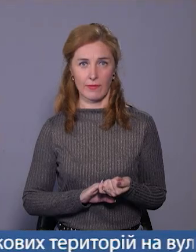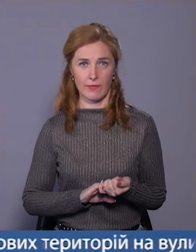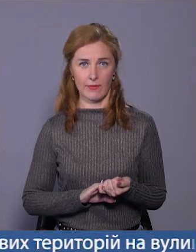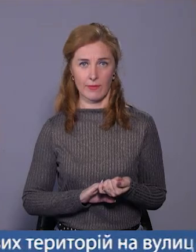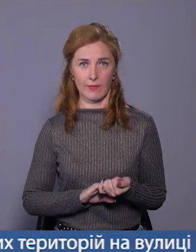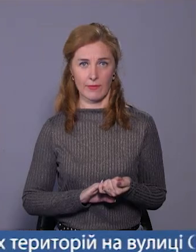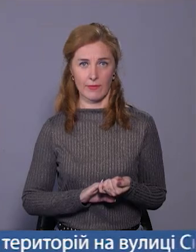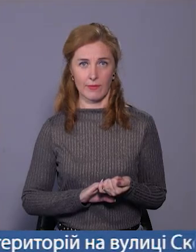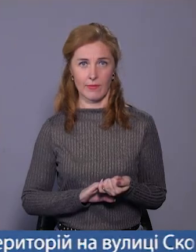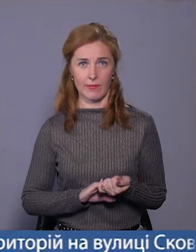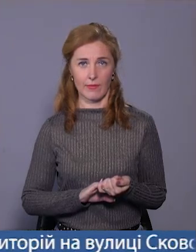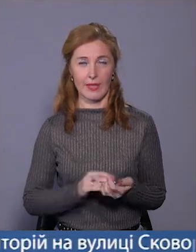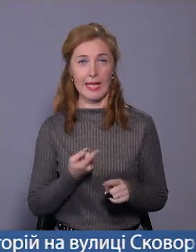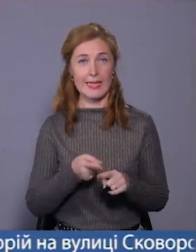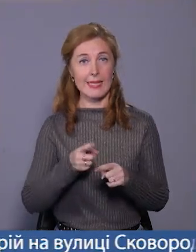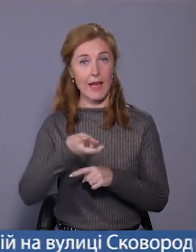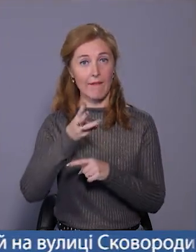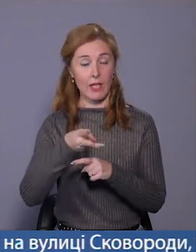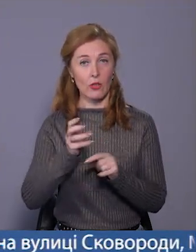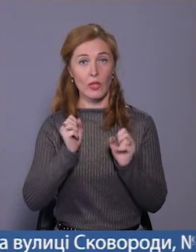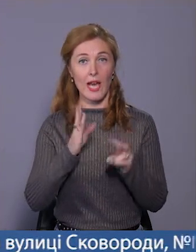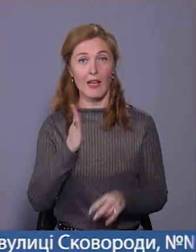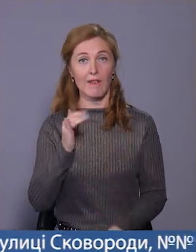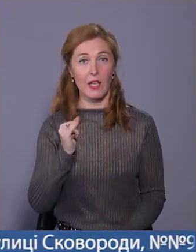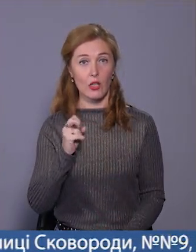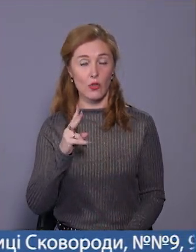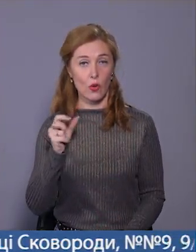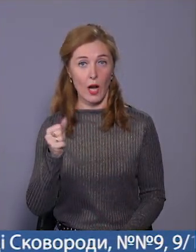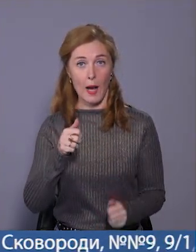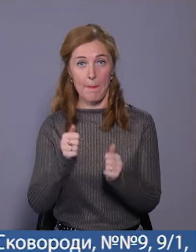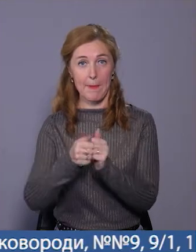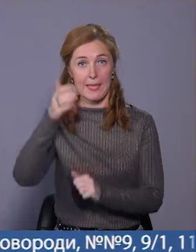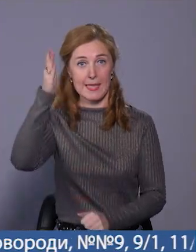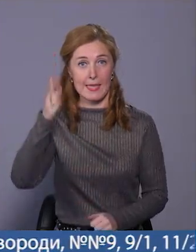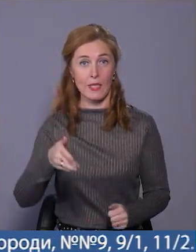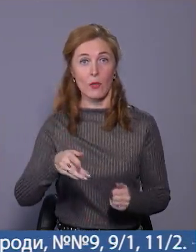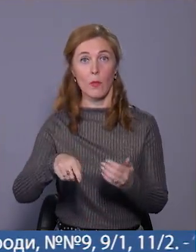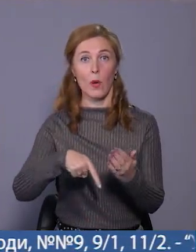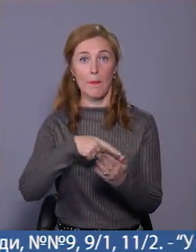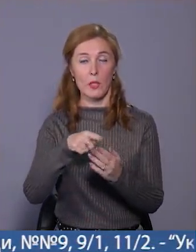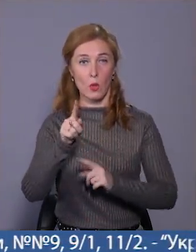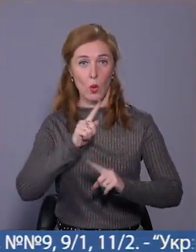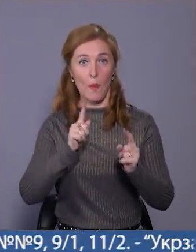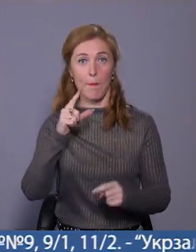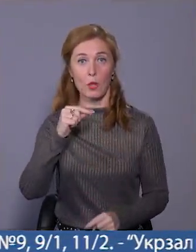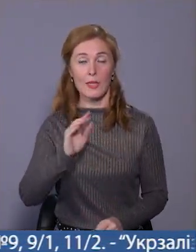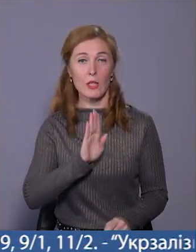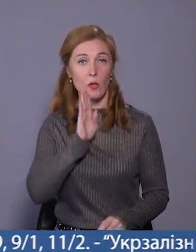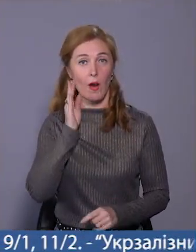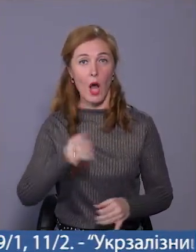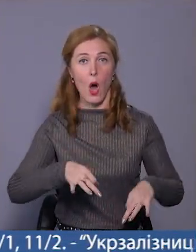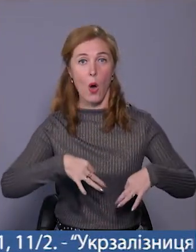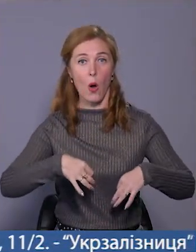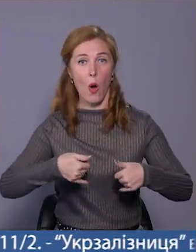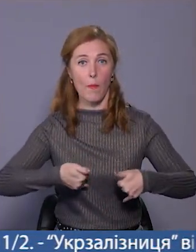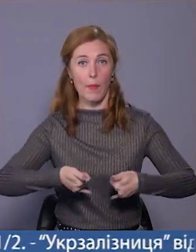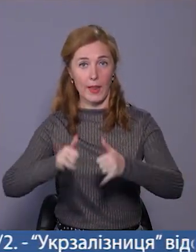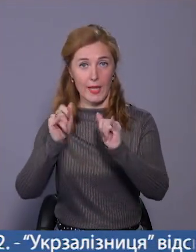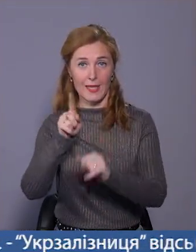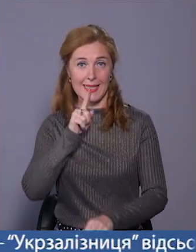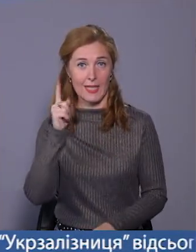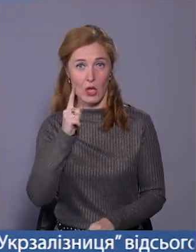Поліція, ви що тут? Це відео, як Віктора Вікарчука під стінами Хмельницької міської ради в понеділок вранці облили зеленкою. На асфальті